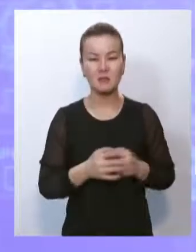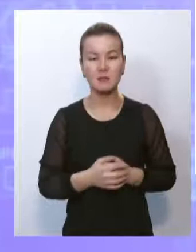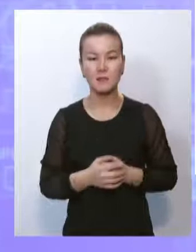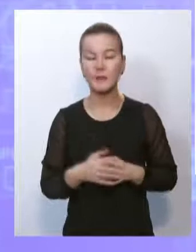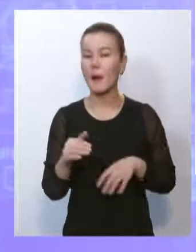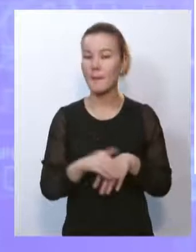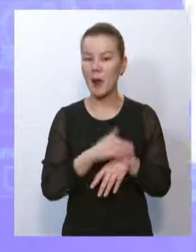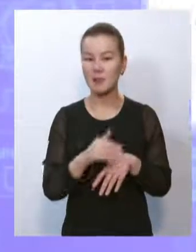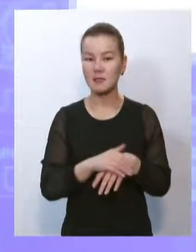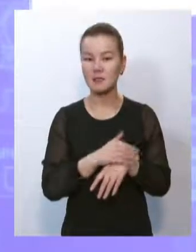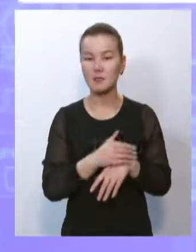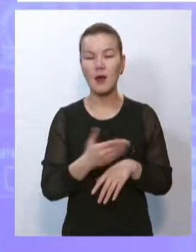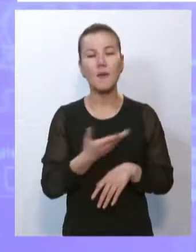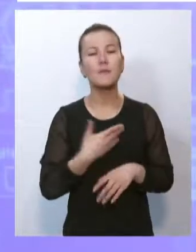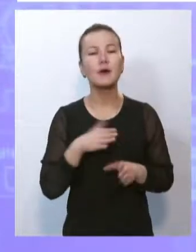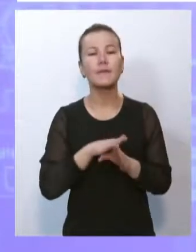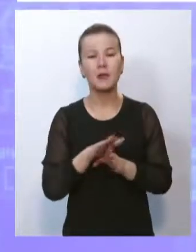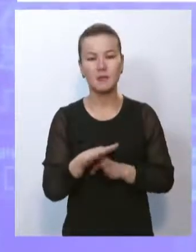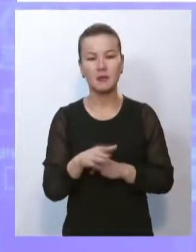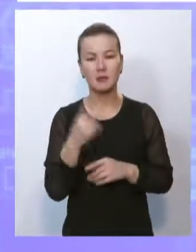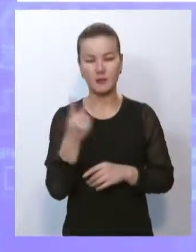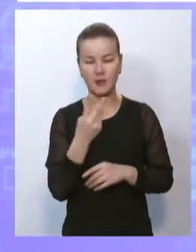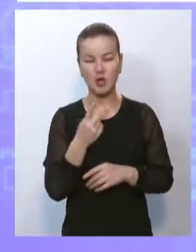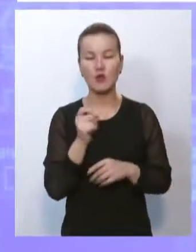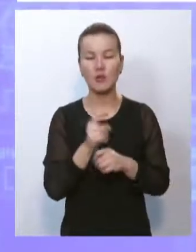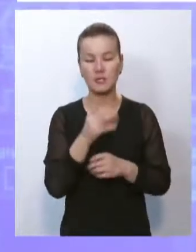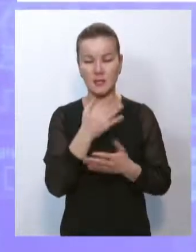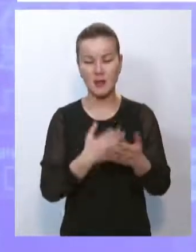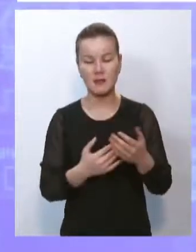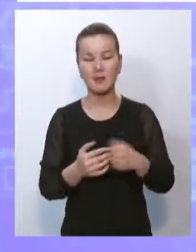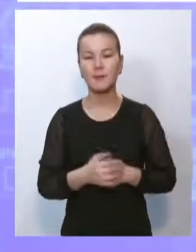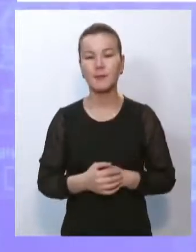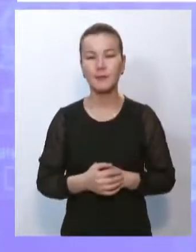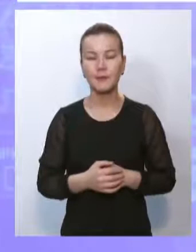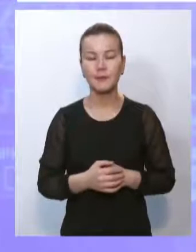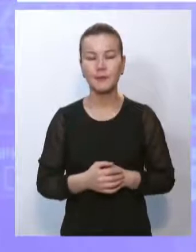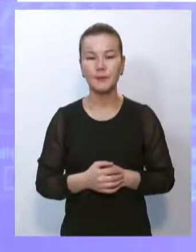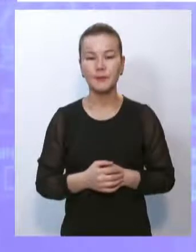молодцы мы выполнили второе задание и